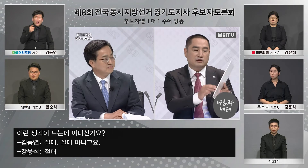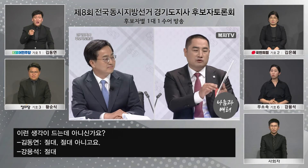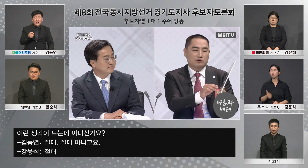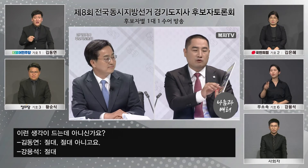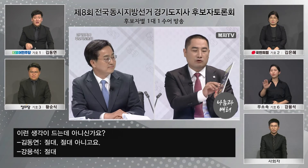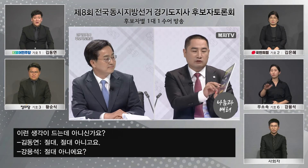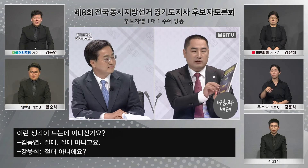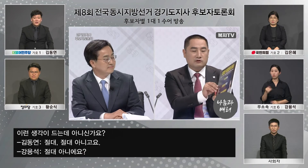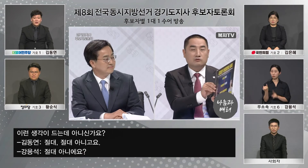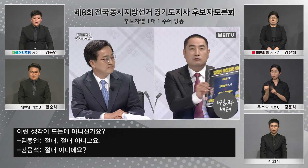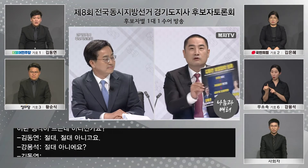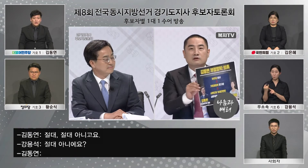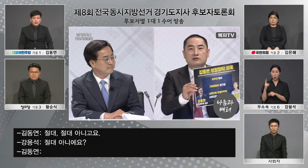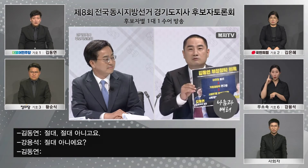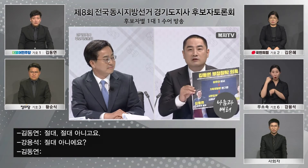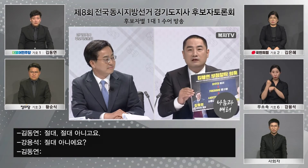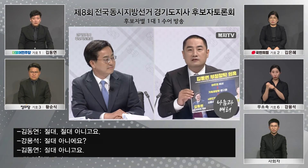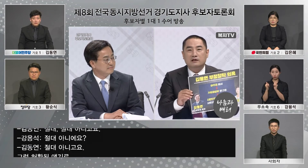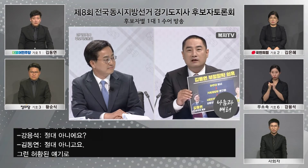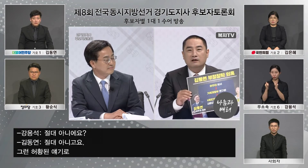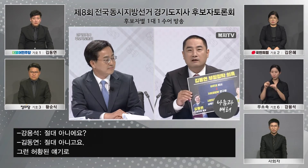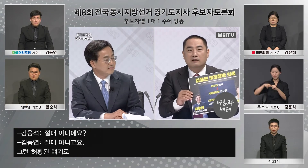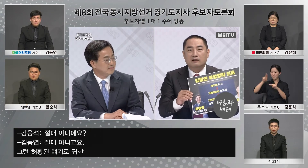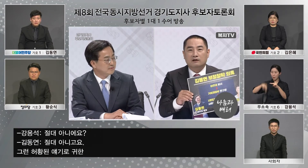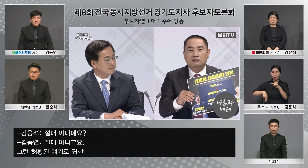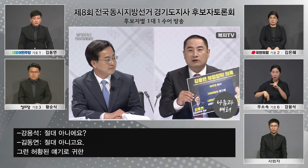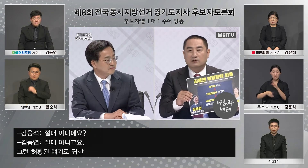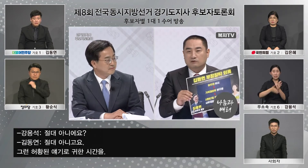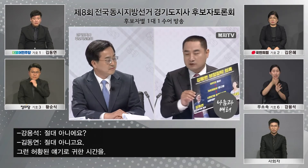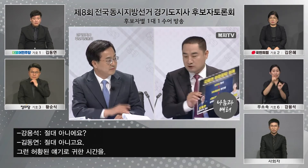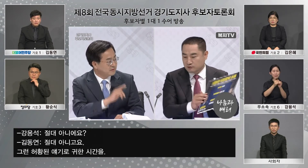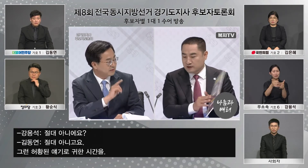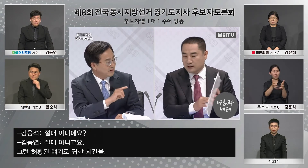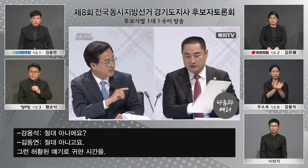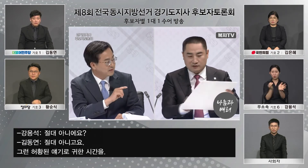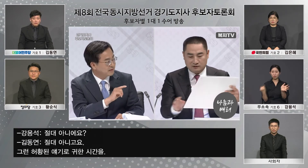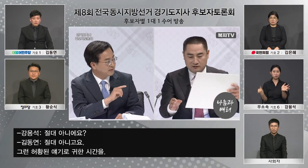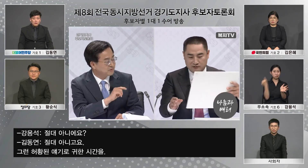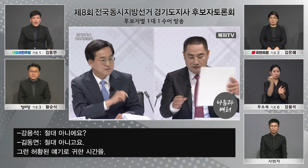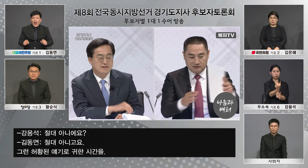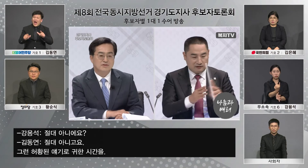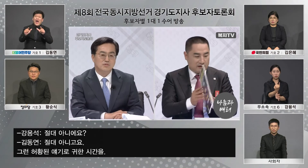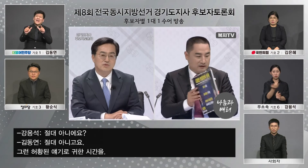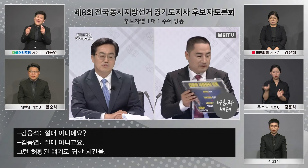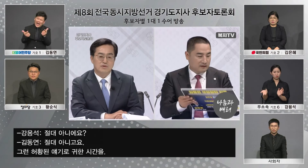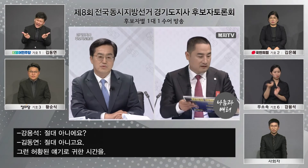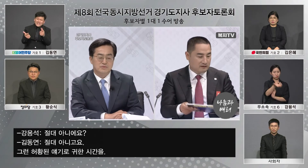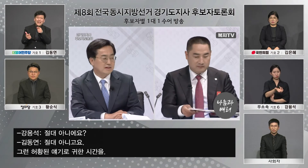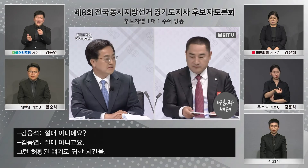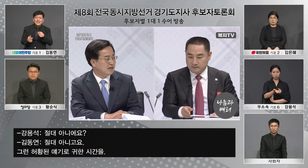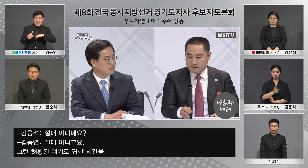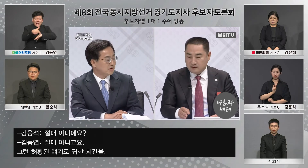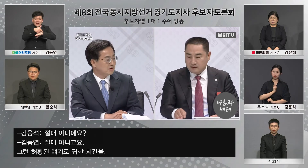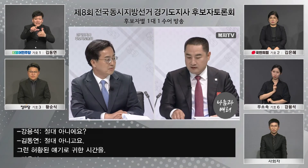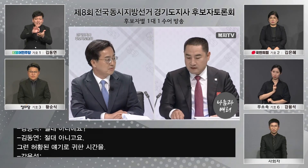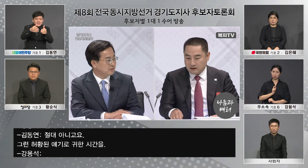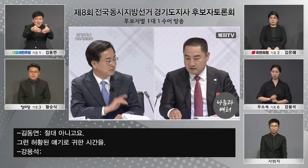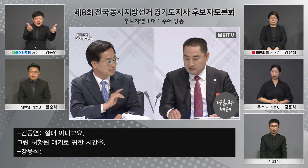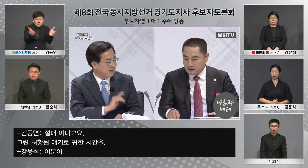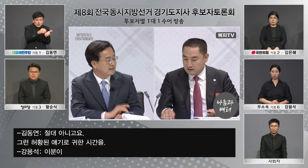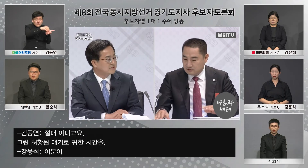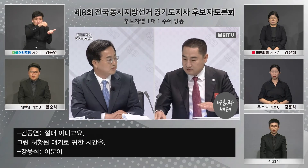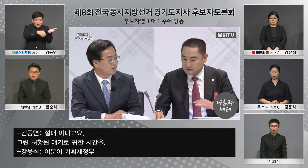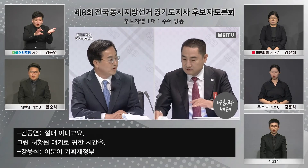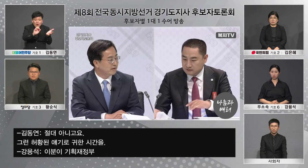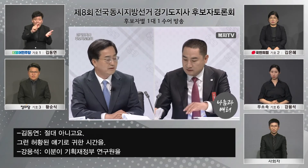이분이 기획재정부 연구원을 때려치고 시민단체에 들어왔다 그러니까 좀 그렇지가 이상해서. 않다니까요. 기획재정부 그만두고 다시 아주대로 갔고